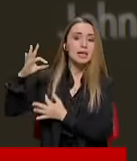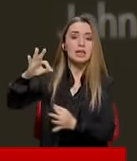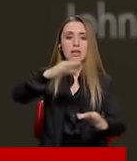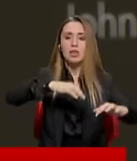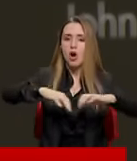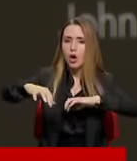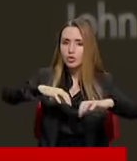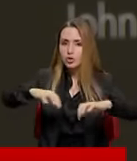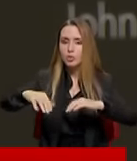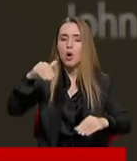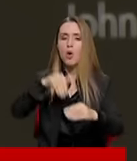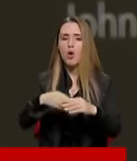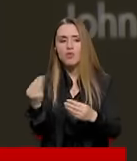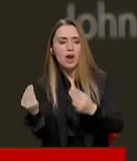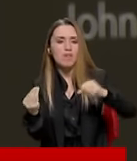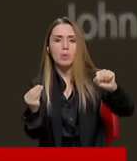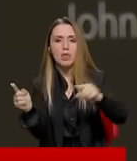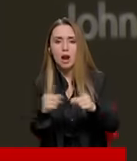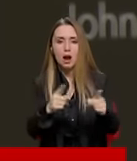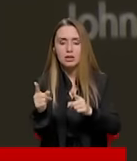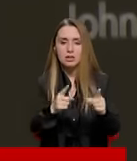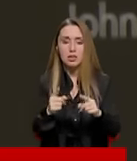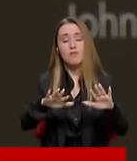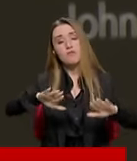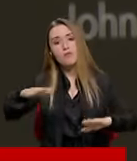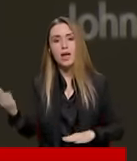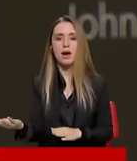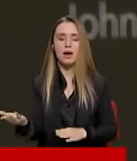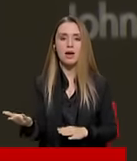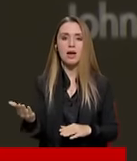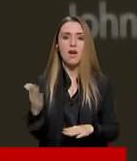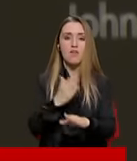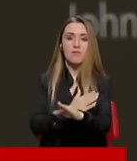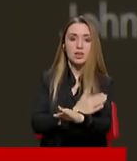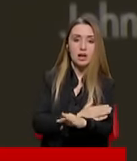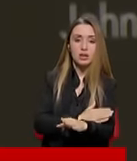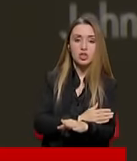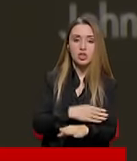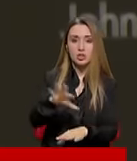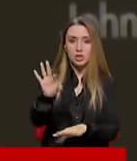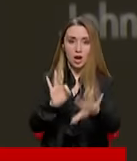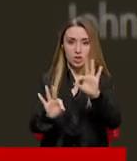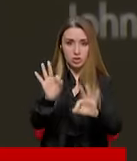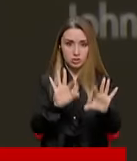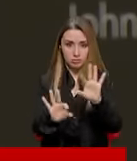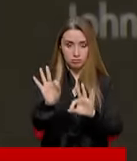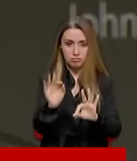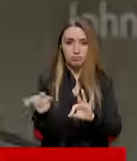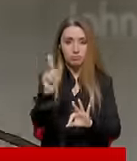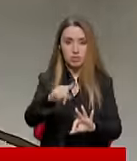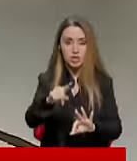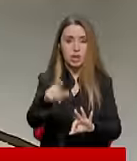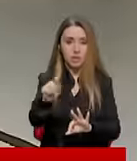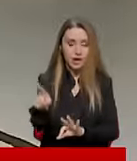ayrıştırma oy veren vermeyenler arasındaki veya e Seçmen tercihlerini başka yönde